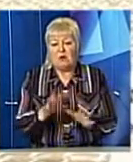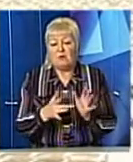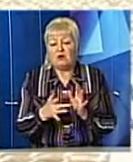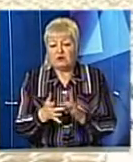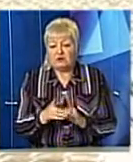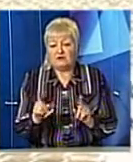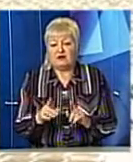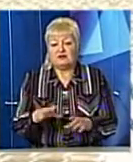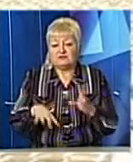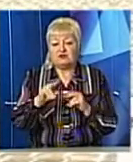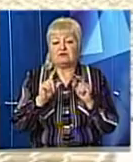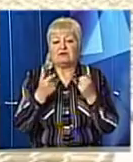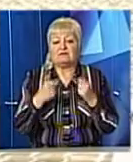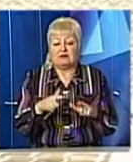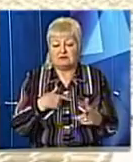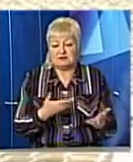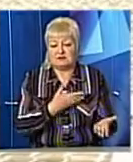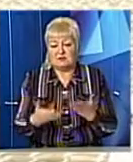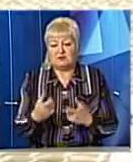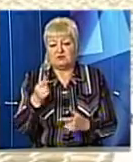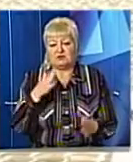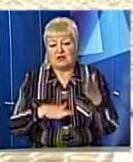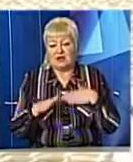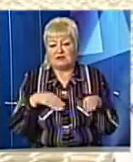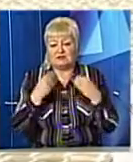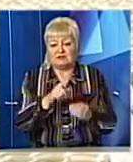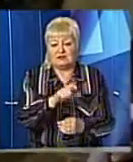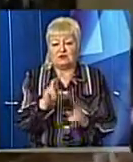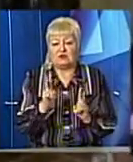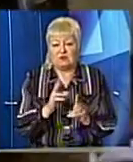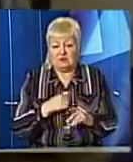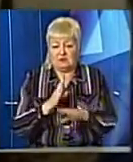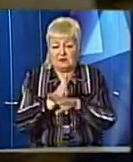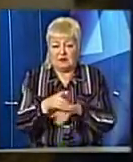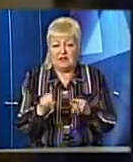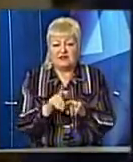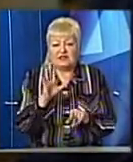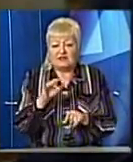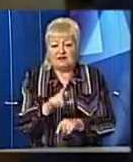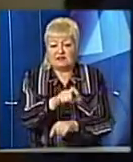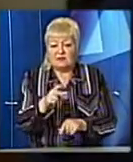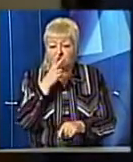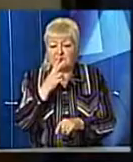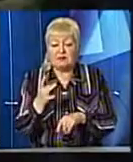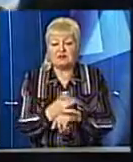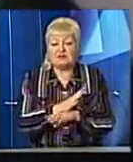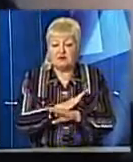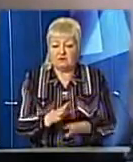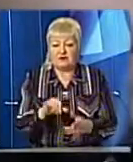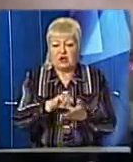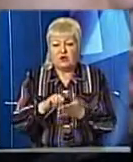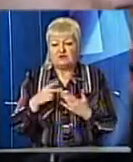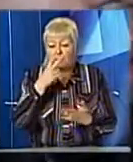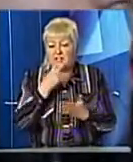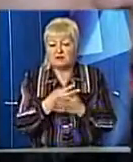нас запросять, і принести заодно ще трошки радості всім людям, до яких ми підемо. Такий вертеп глядачі бачать не вперше. Учасники вже показали